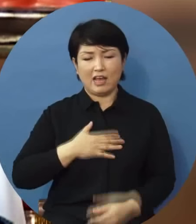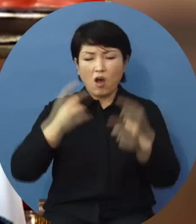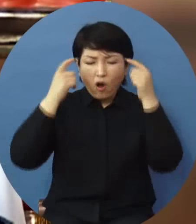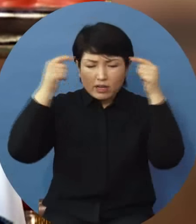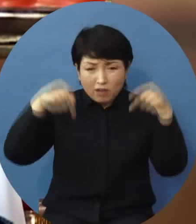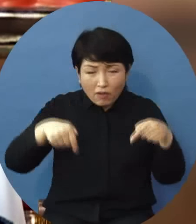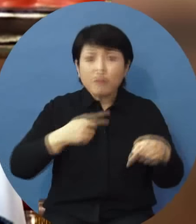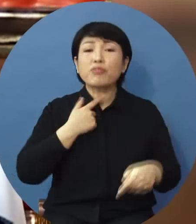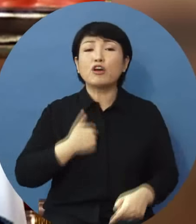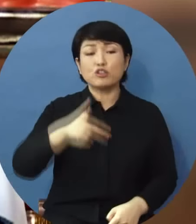어리석은 유리 반턱이